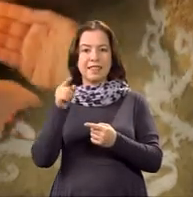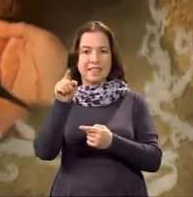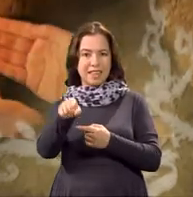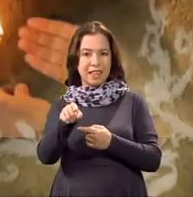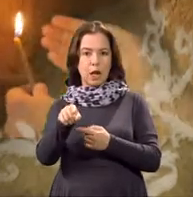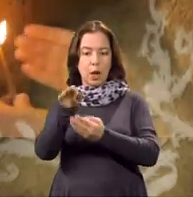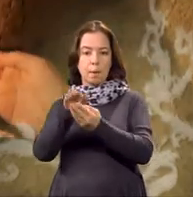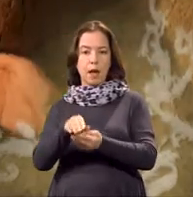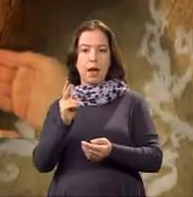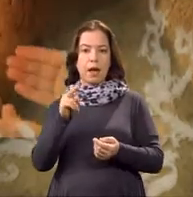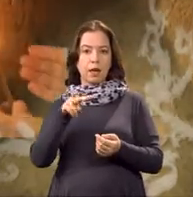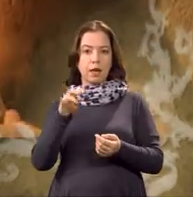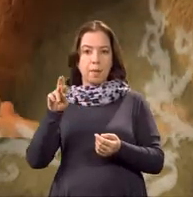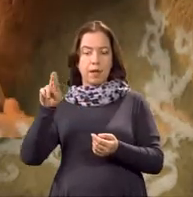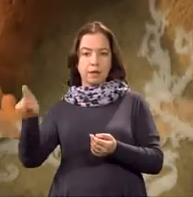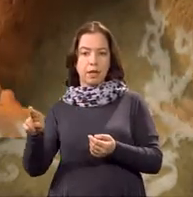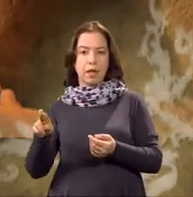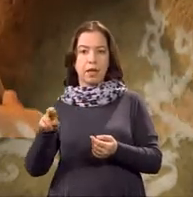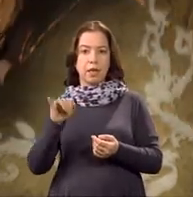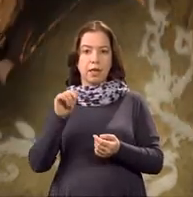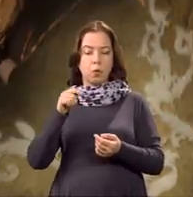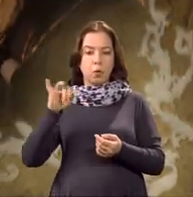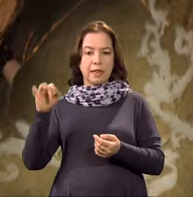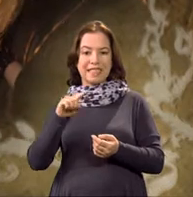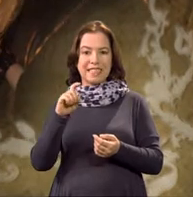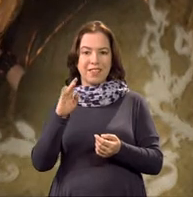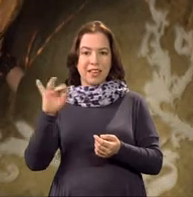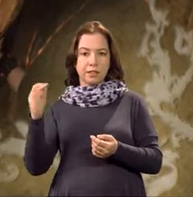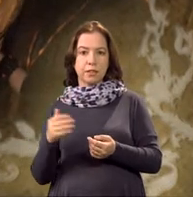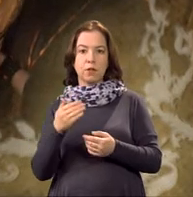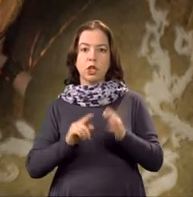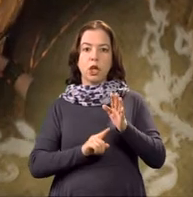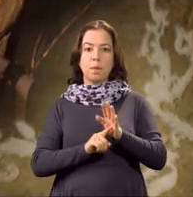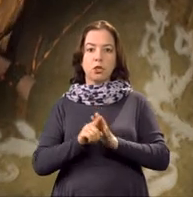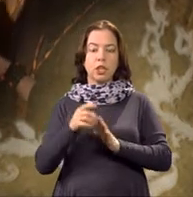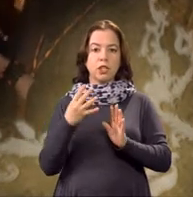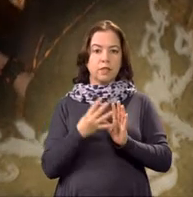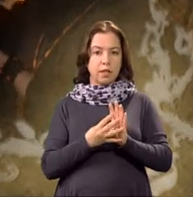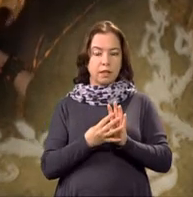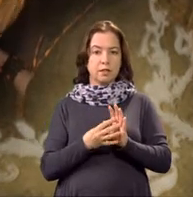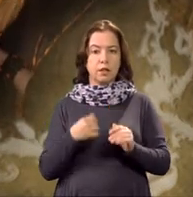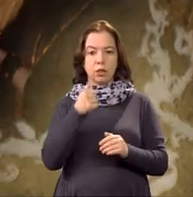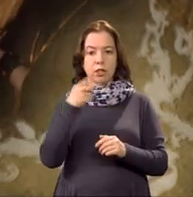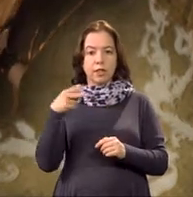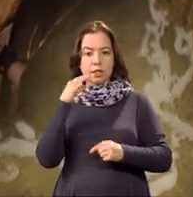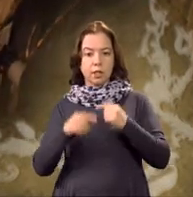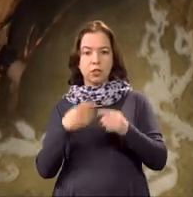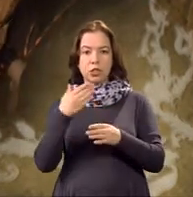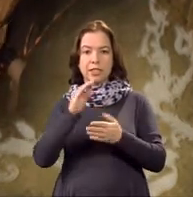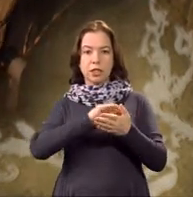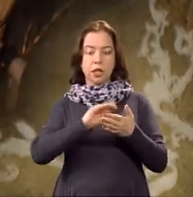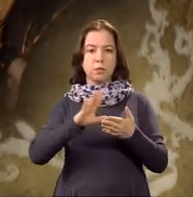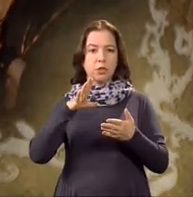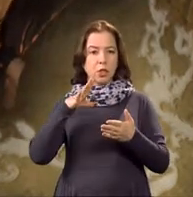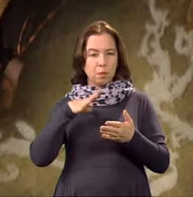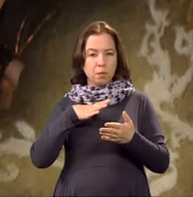Клімянтія ігумена Звіринська. На жаль, на початку 90-х років 20-го століття частина напису була втрачена